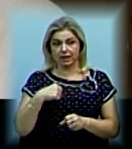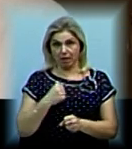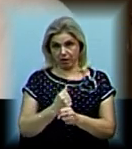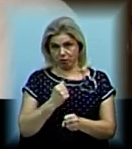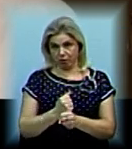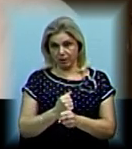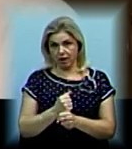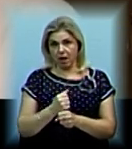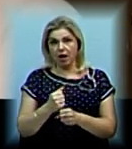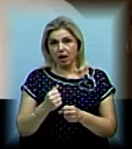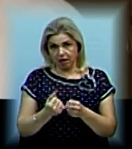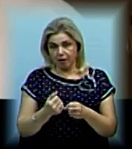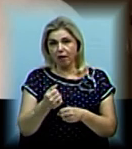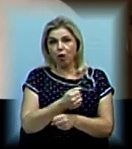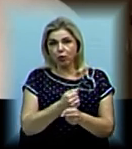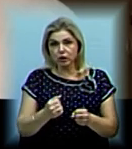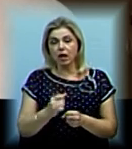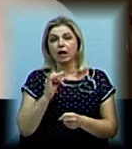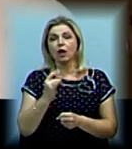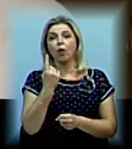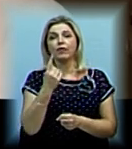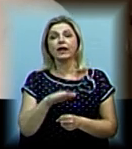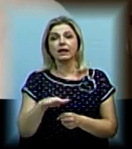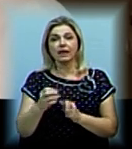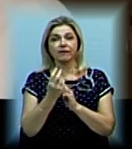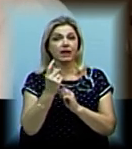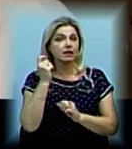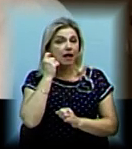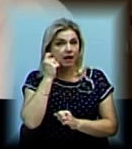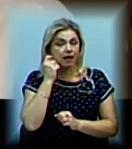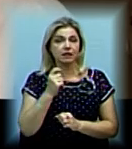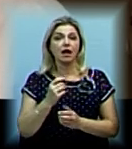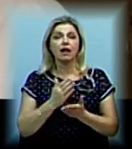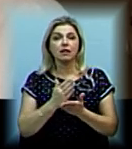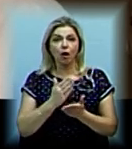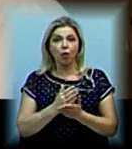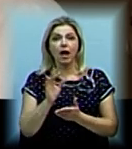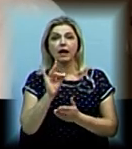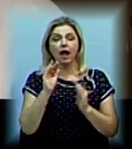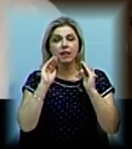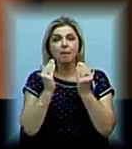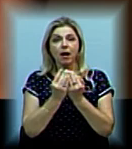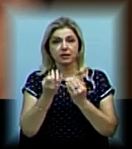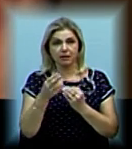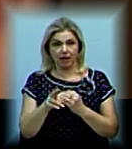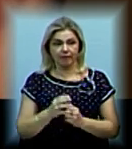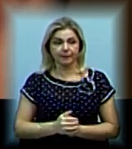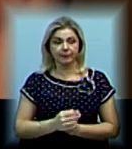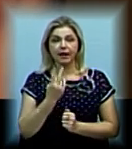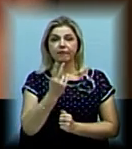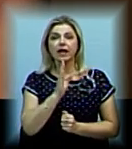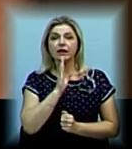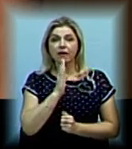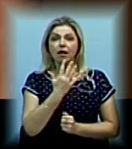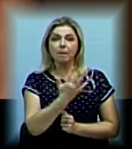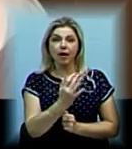походження. Внаслідок одна дитина, якій 12 років, у нас знаходилась в реанімаційній палаті. Двох дівчат, 5